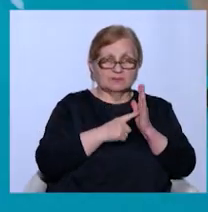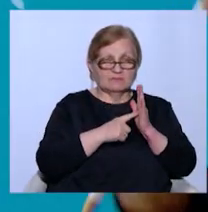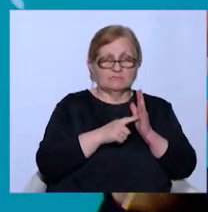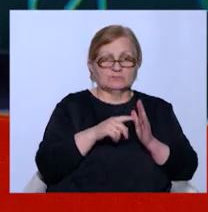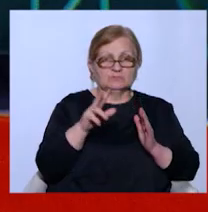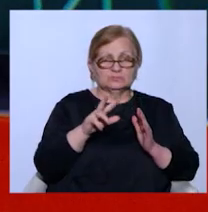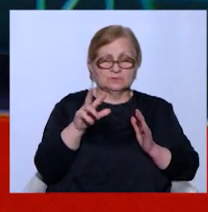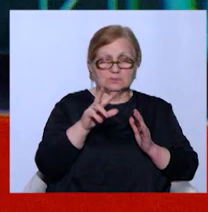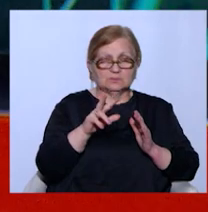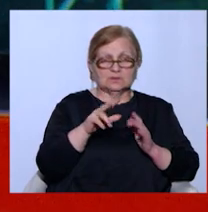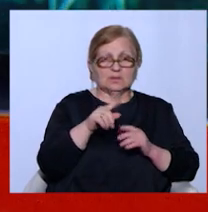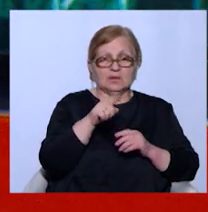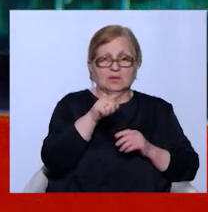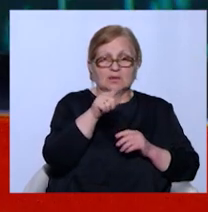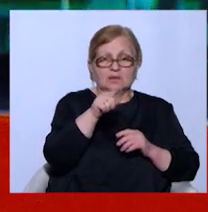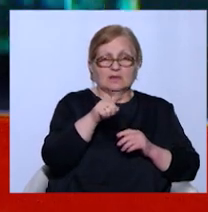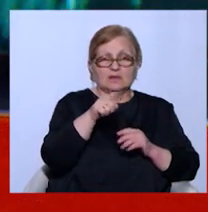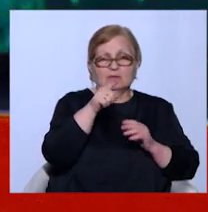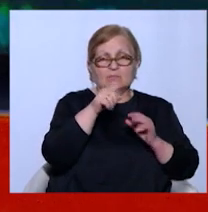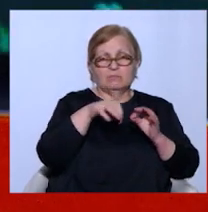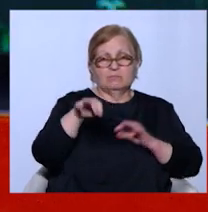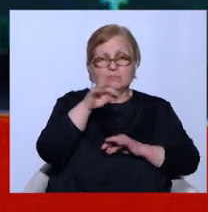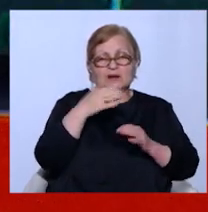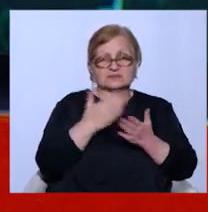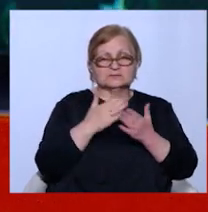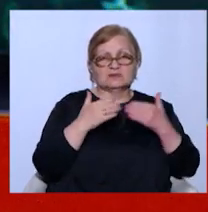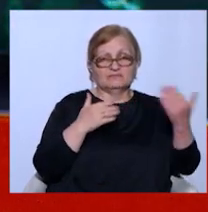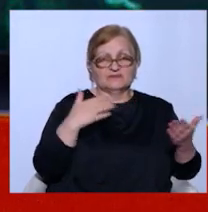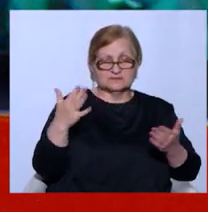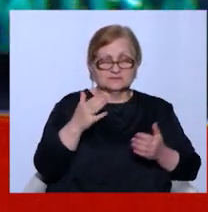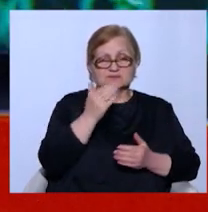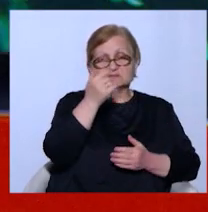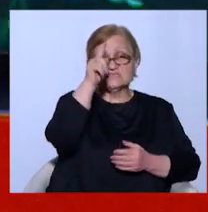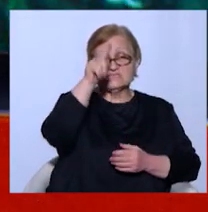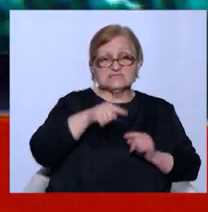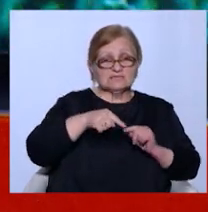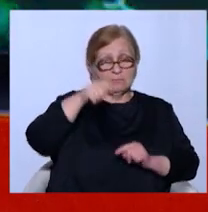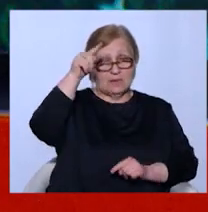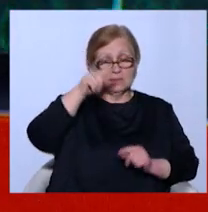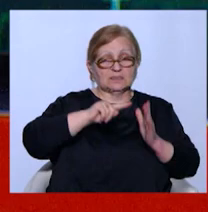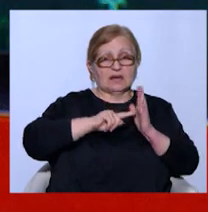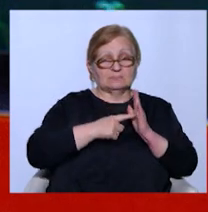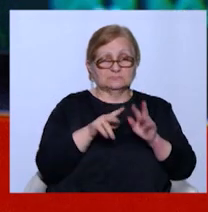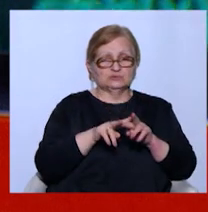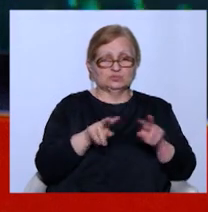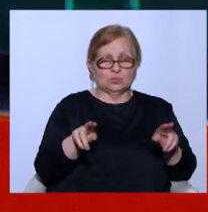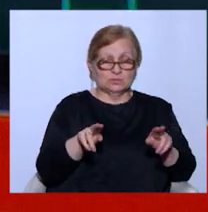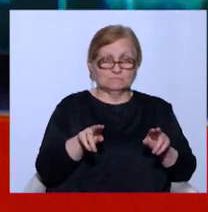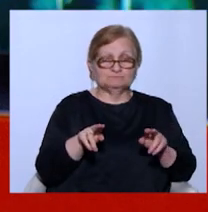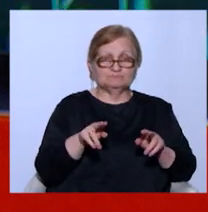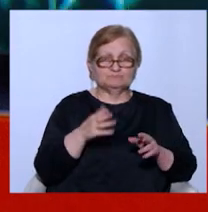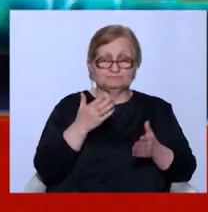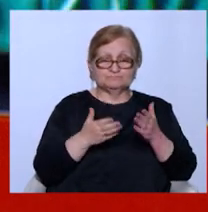H-ზე. გამოითქმის შემდეგნაირად, პარალელოგრამის ფართობი არის გვერდი და მასზე დაშვებული სიმაღლის ნამრავლის ტოლი. ახლა მოდი